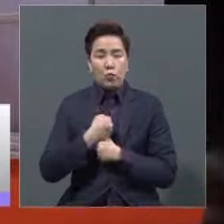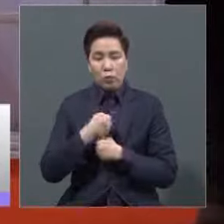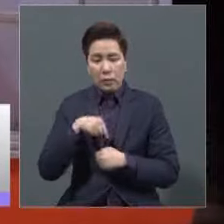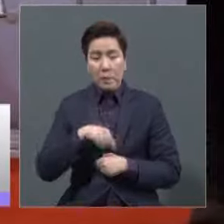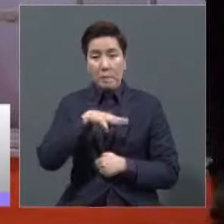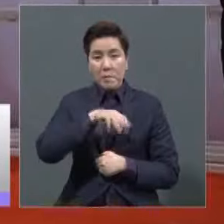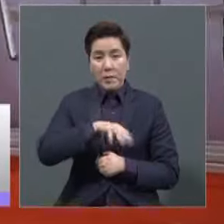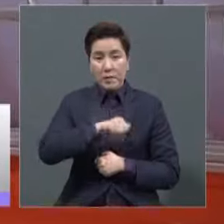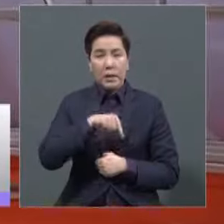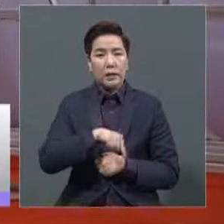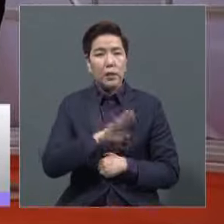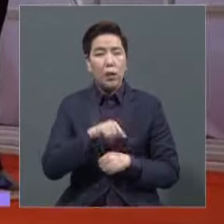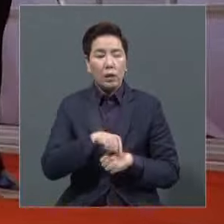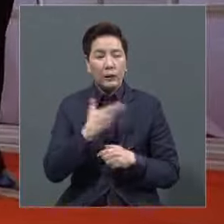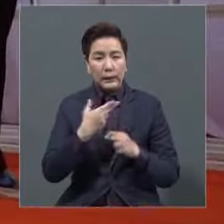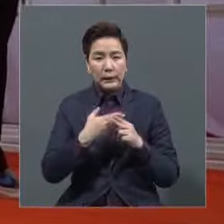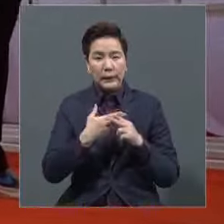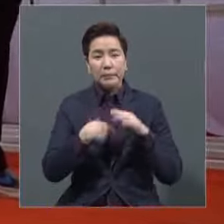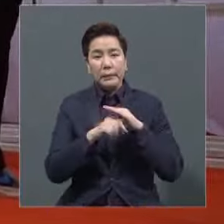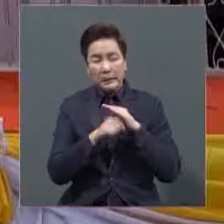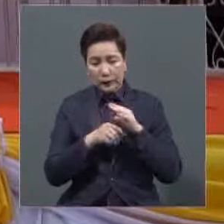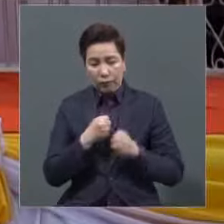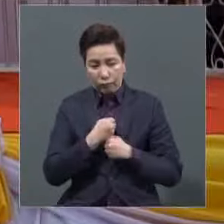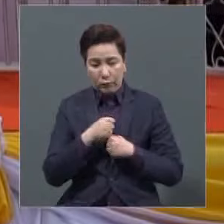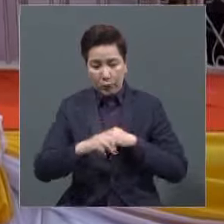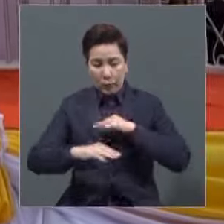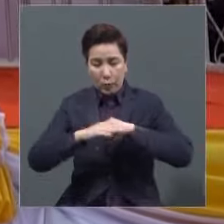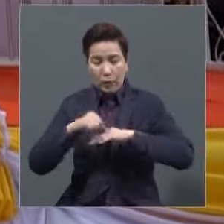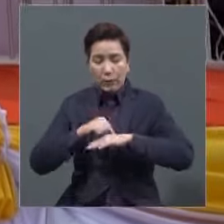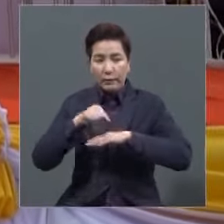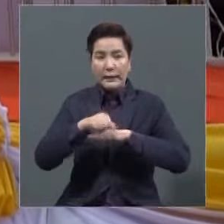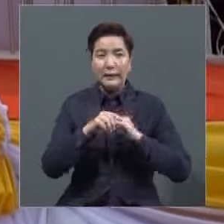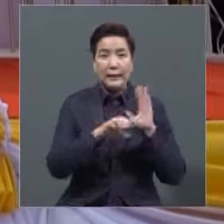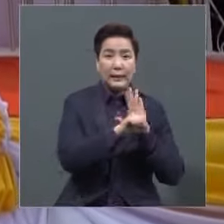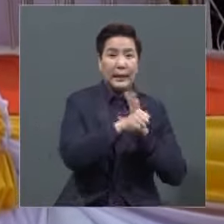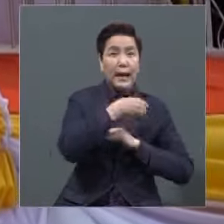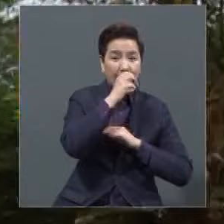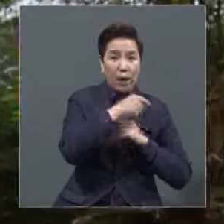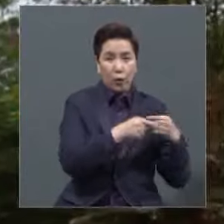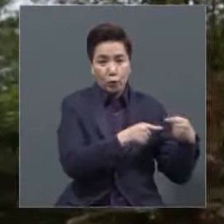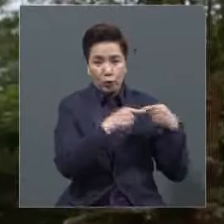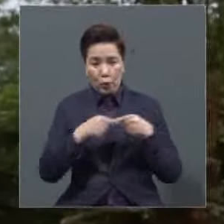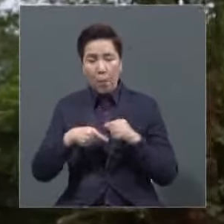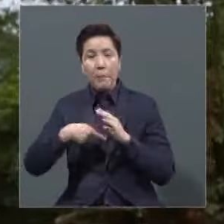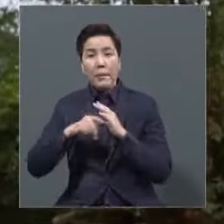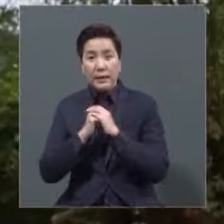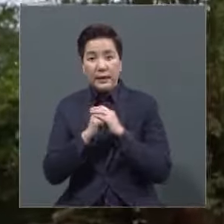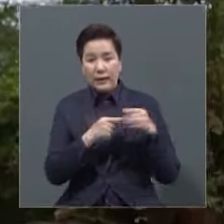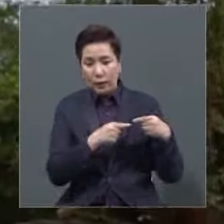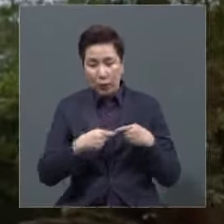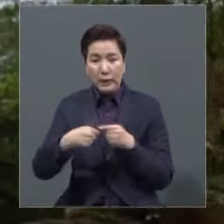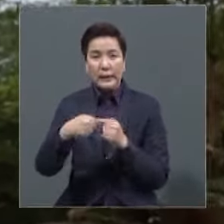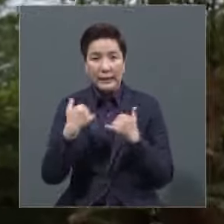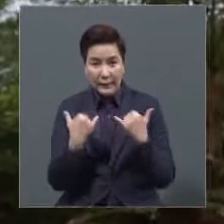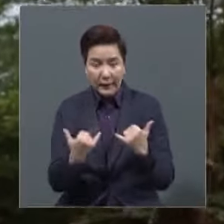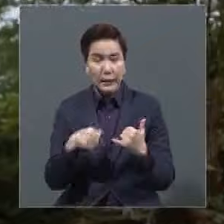าลเจ้าพ่อพระปรงทางหลวงหมายเลข33ซึ่งเป็นรอยต่อจังหวัดสระแก้วกับปราจีนบุรีค่ะสำหรับการจัดกิจ